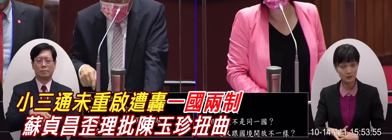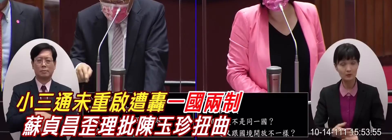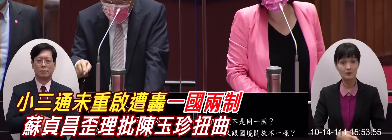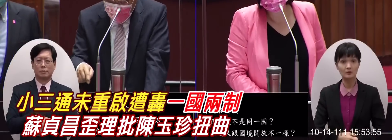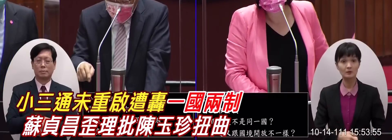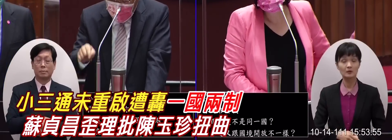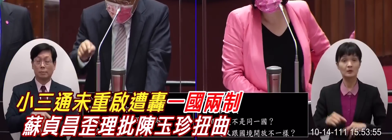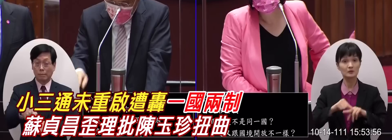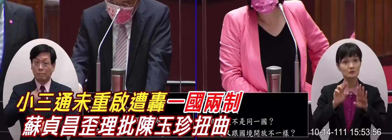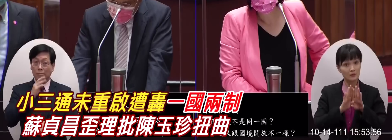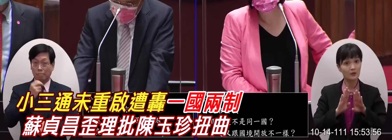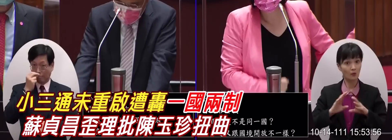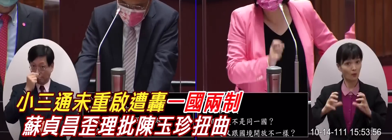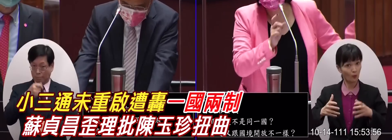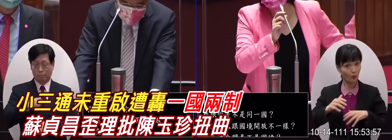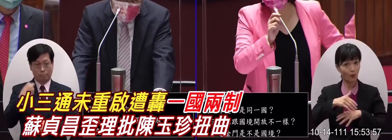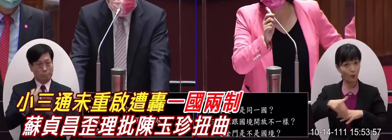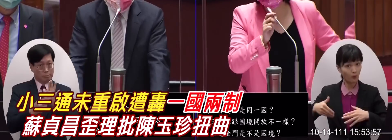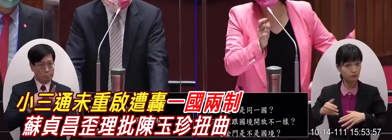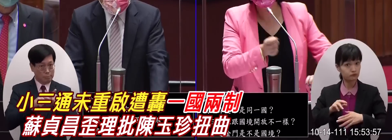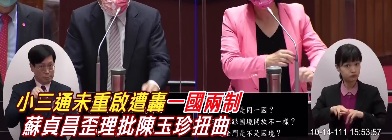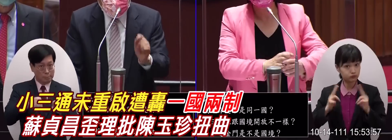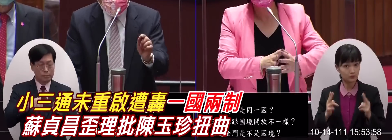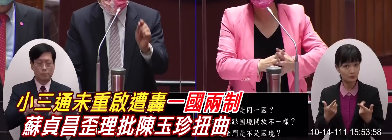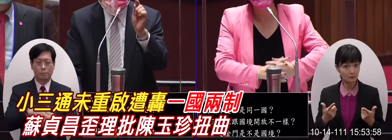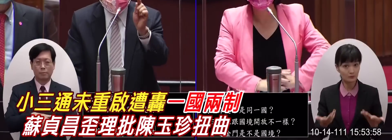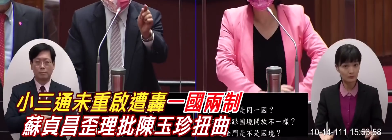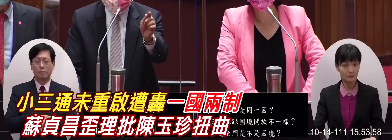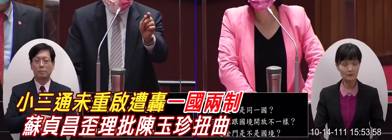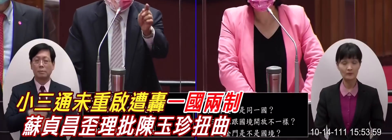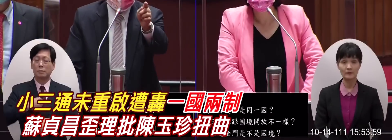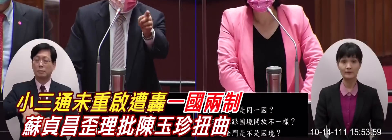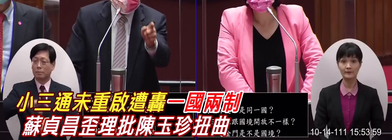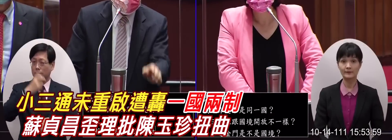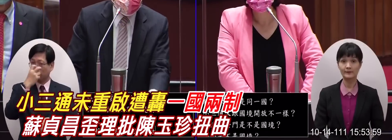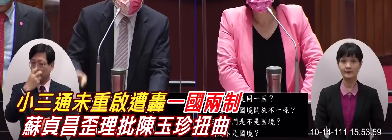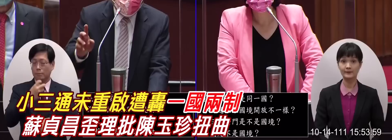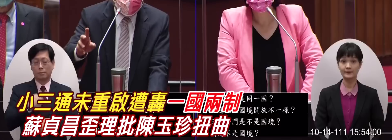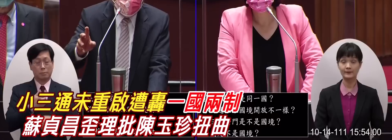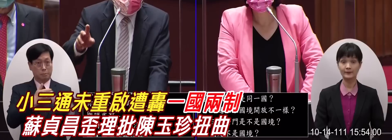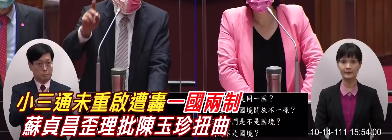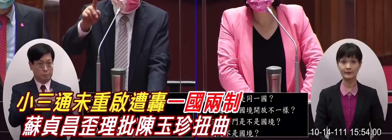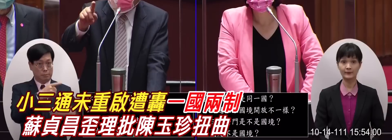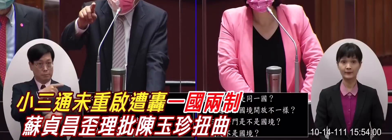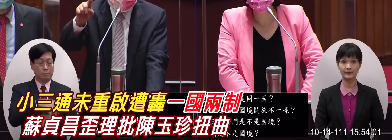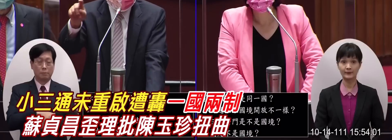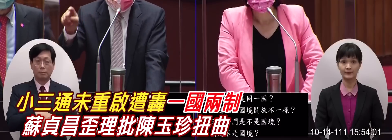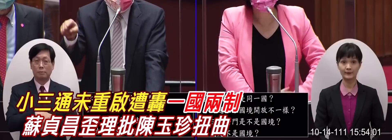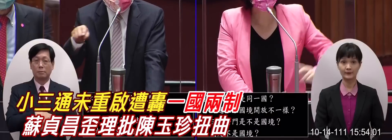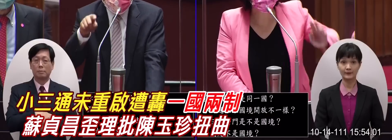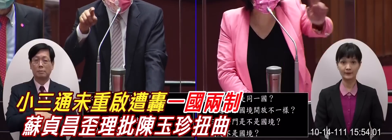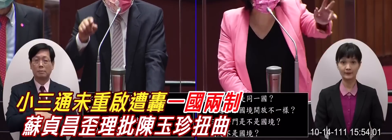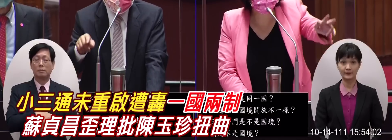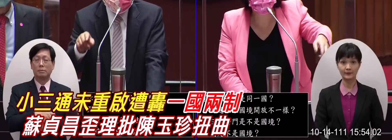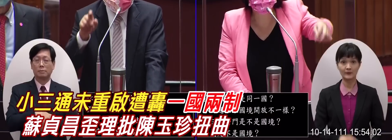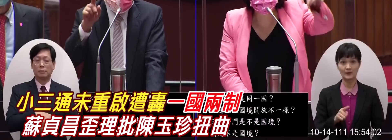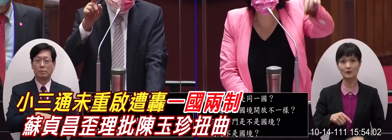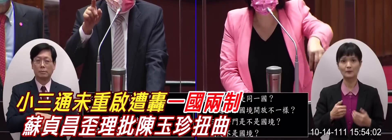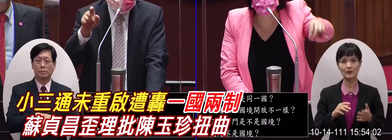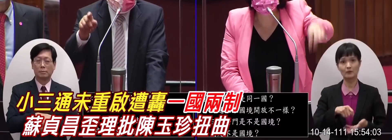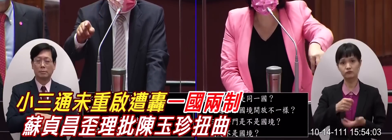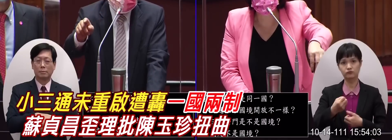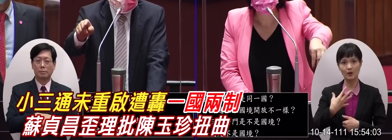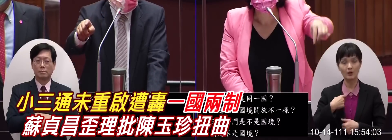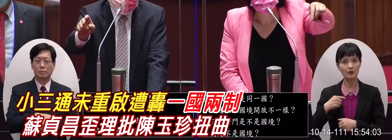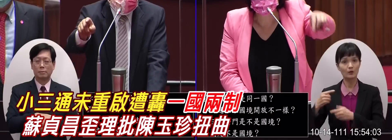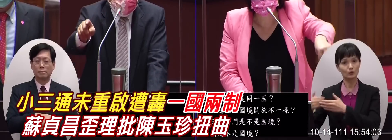境？ 特别延续这样，这整个我们看，你看中国哦，现在他 你不要跟我讲中国，你讲